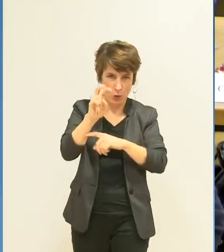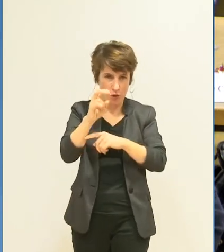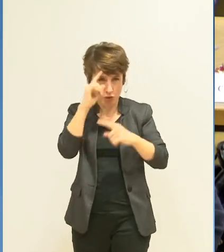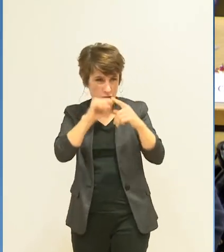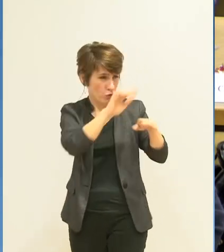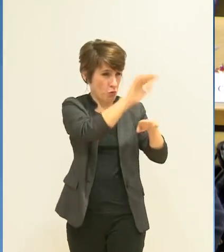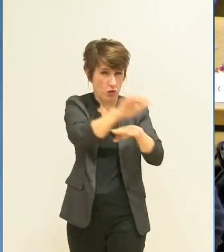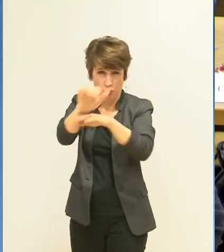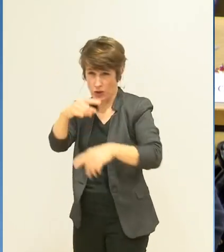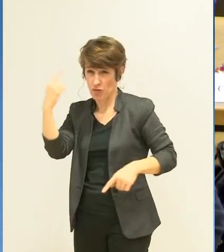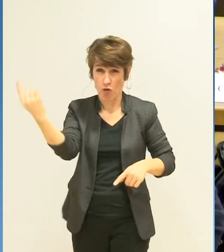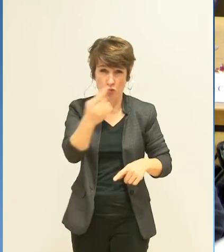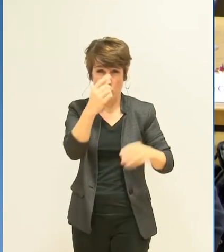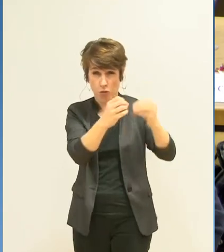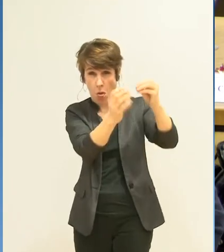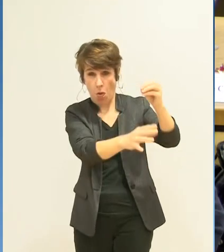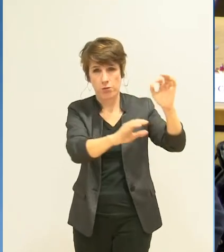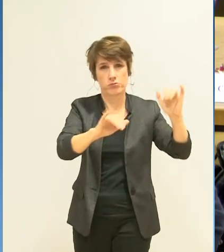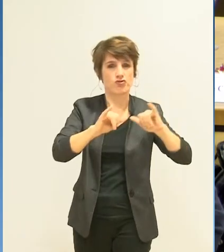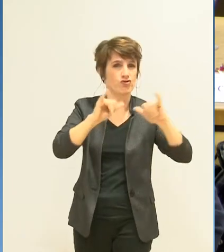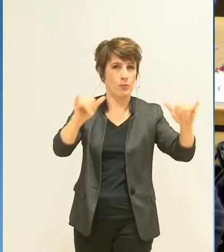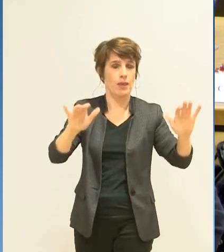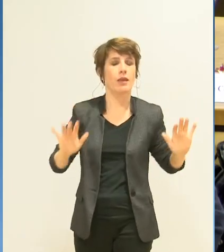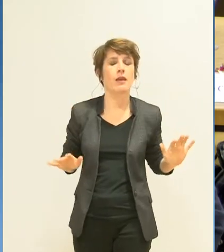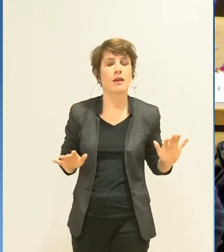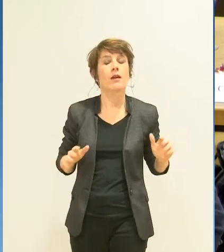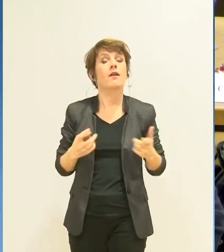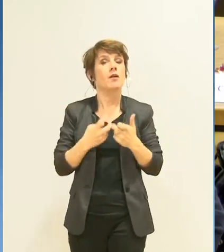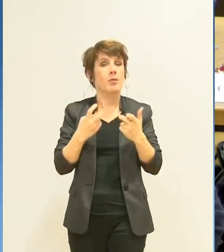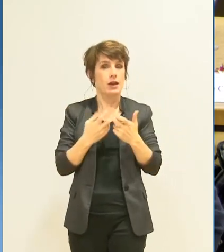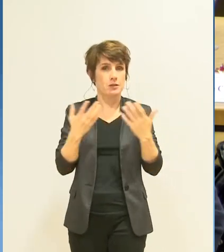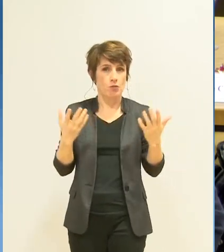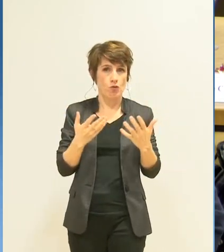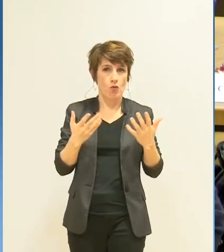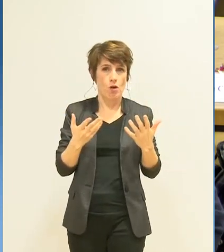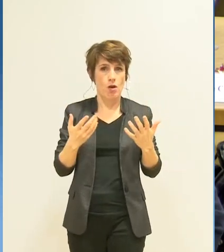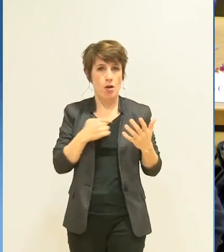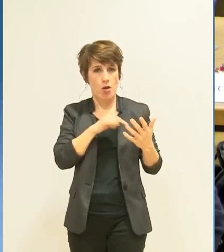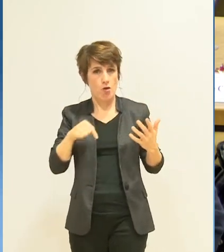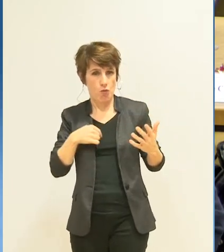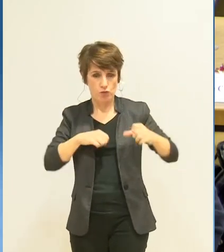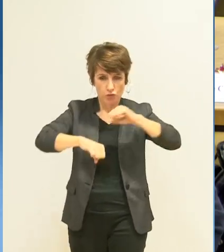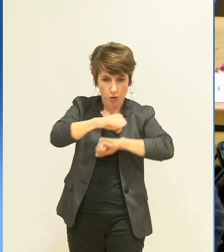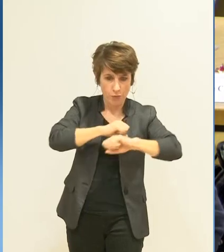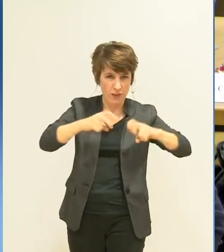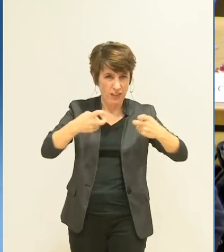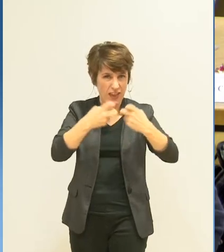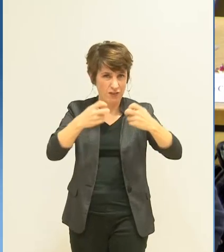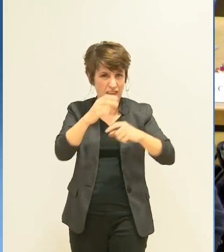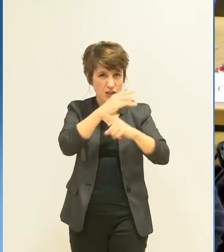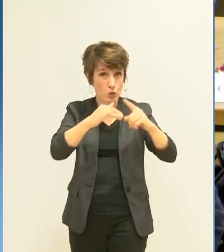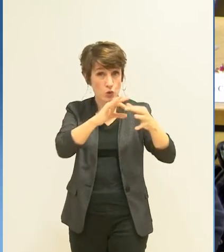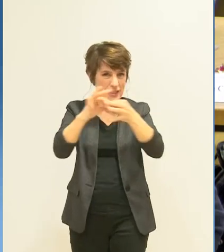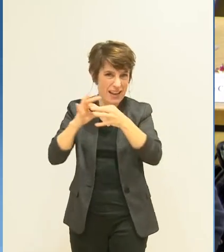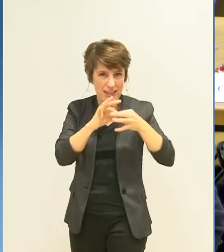laisser de côté personne cela se concrétise notamment par la mise en place ou le renforcement systématique d'une tarification sociale et solidaire